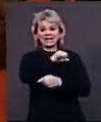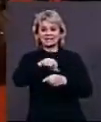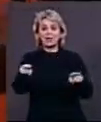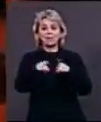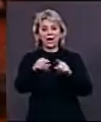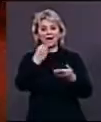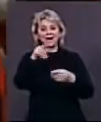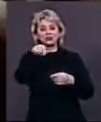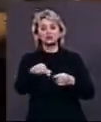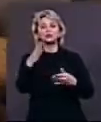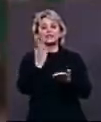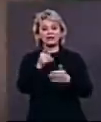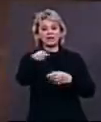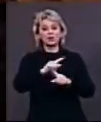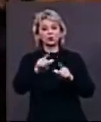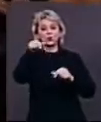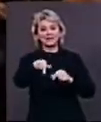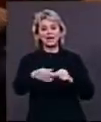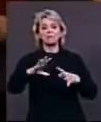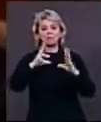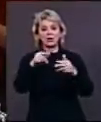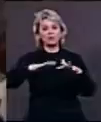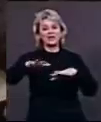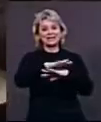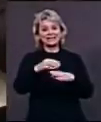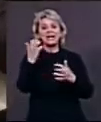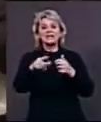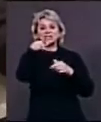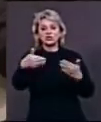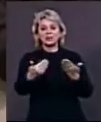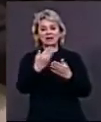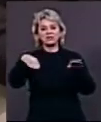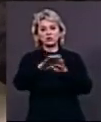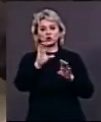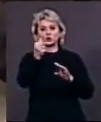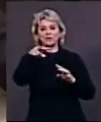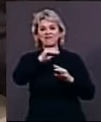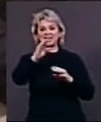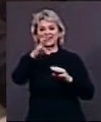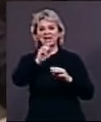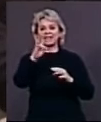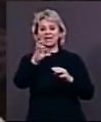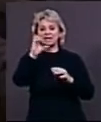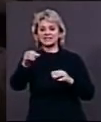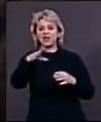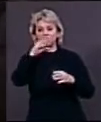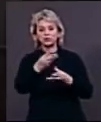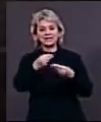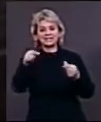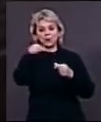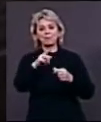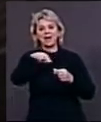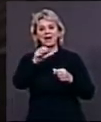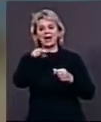по качеству, но и является уникальным для мирового рынка. Среди новинок также сульфанитрат НС и водорастворимые НПК